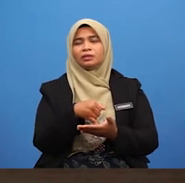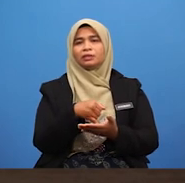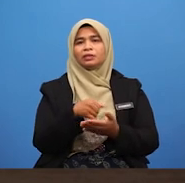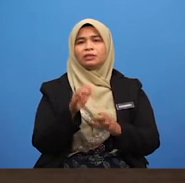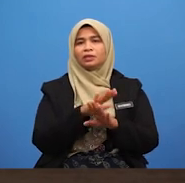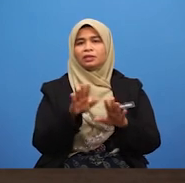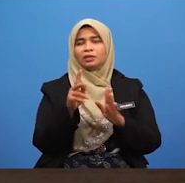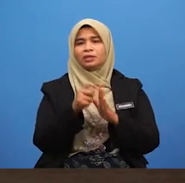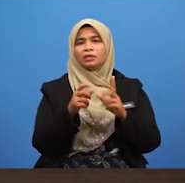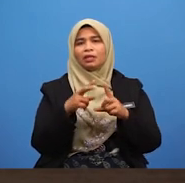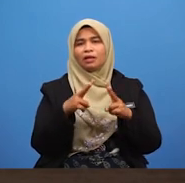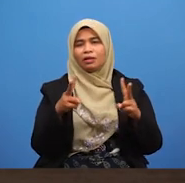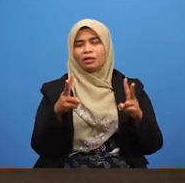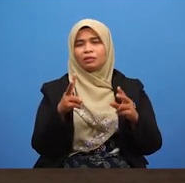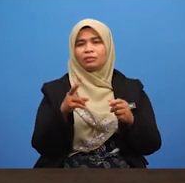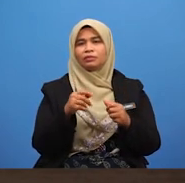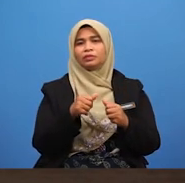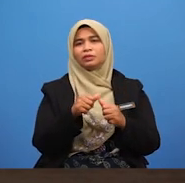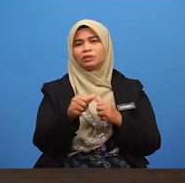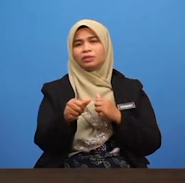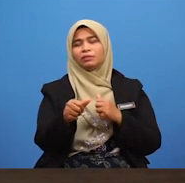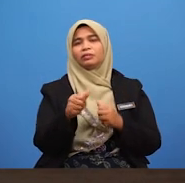tidak terlalu jarak